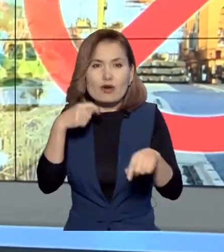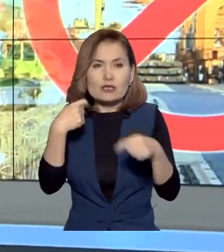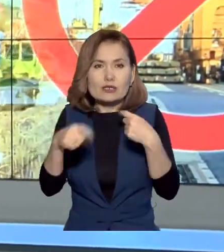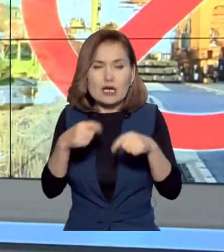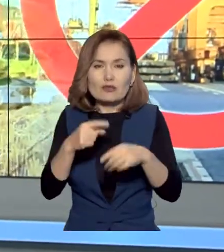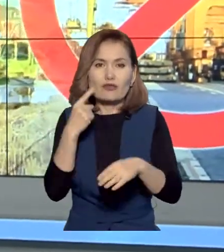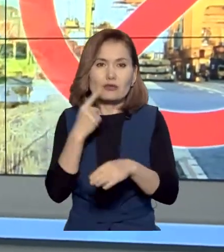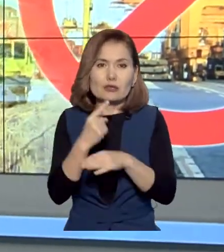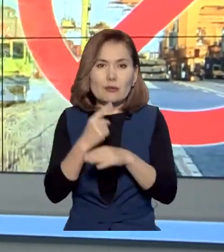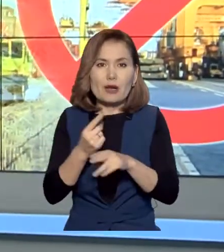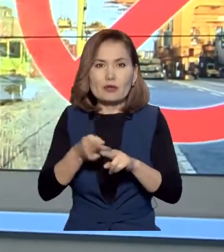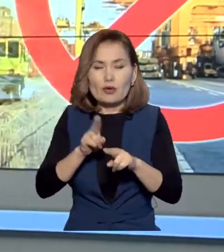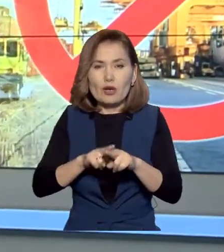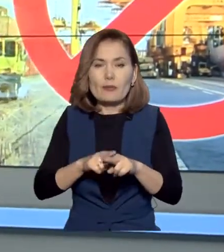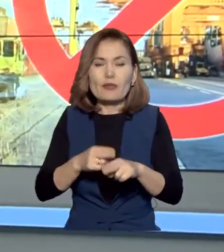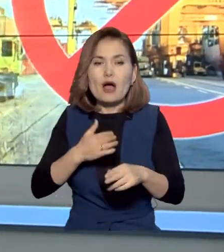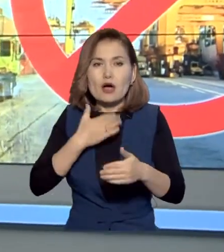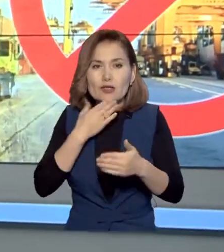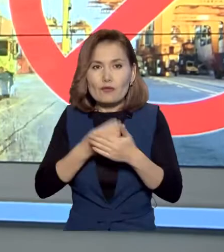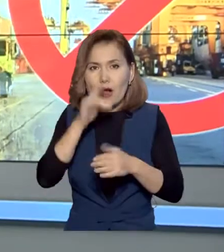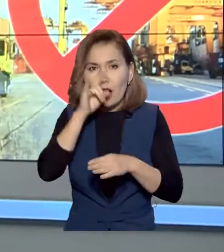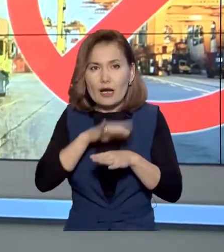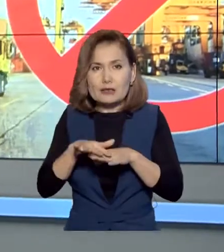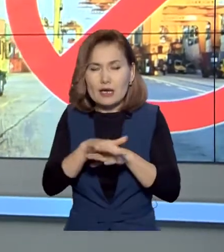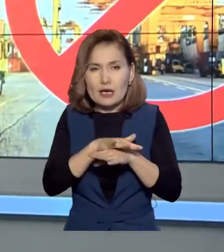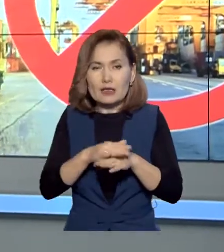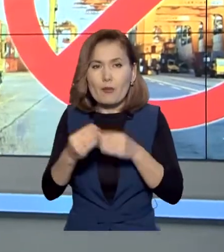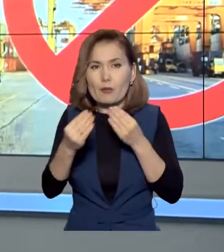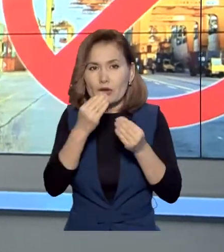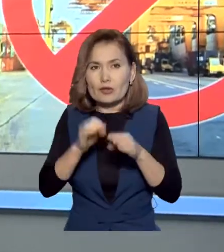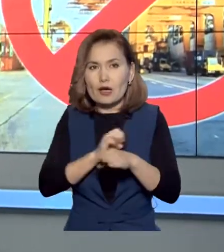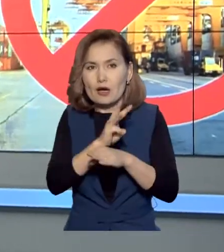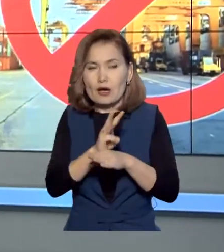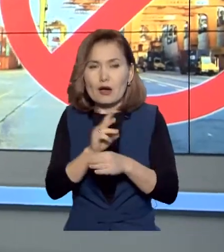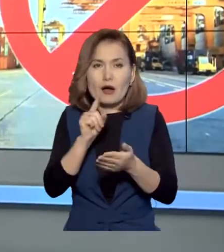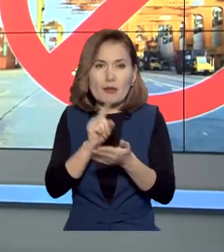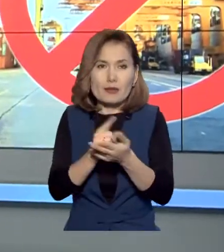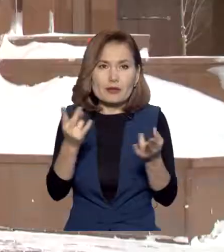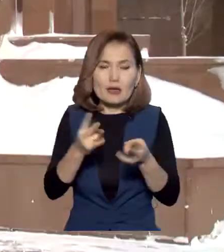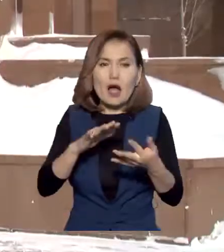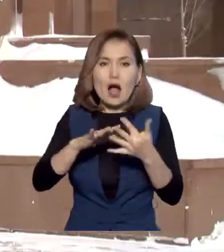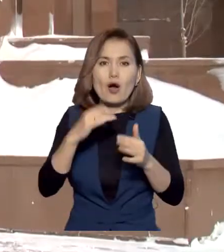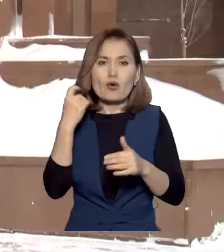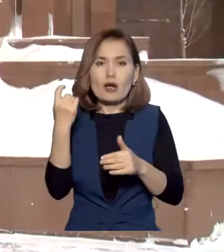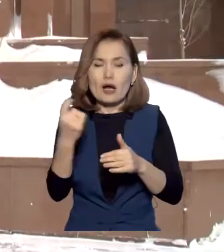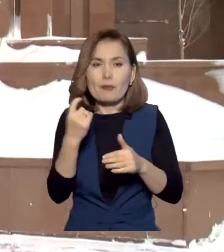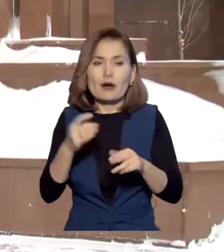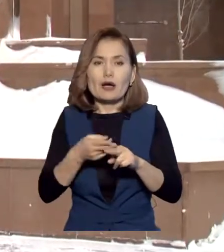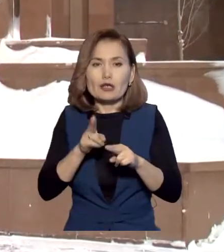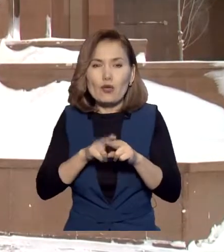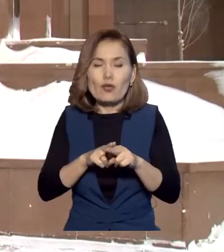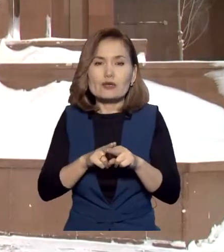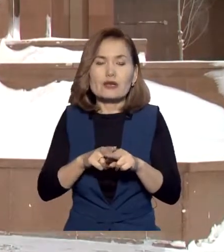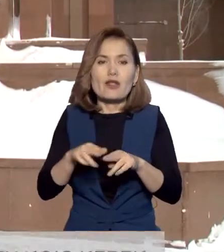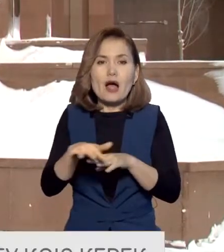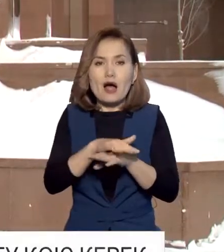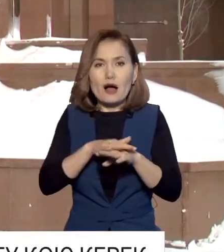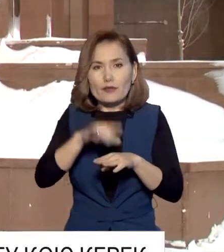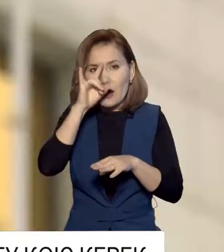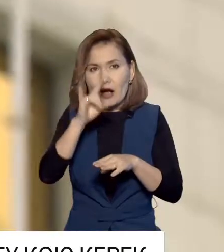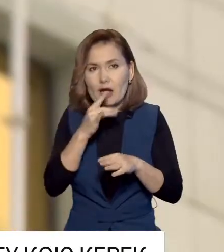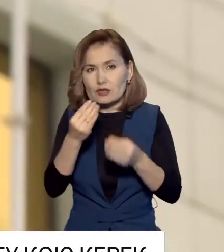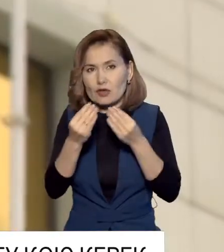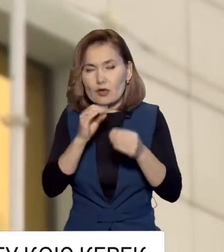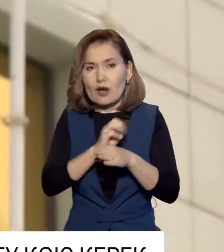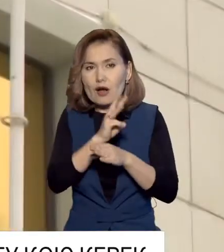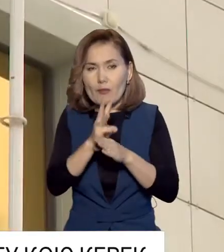үкімет отырысында алдымен ішкі нарықты қамтамасыз ету қажеттігін айтты. Ауыл шаруашылығы министрі ішкі нарықты толтыру үшін бірқатар жұмыстардың